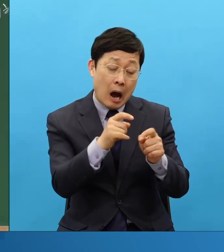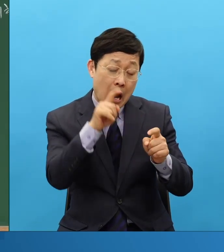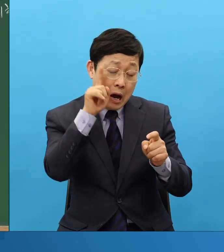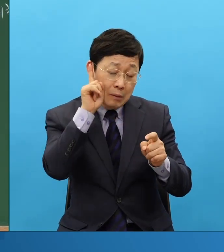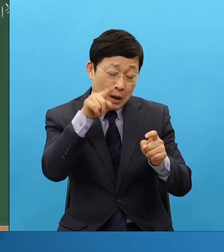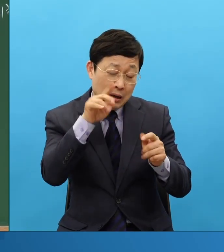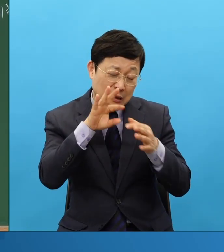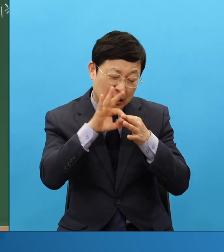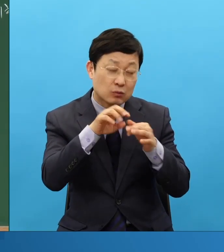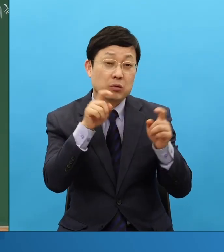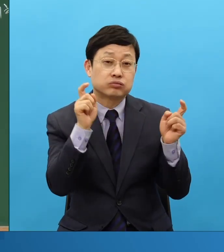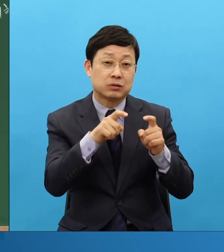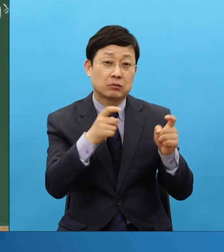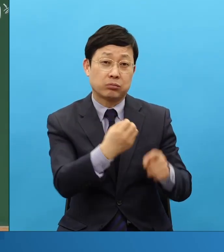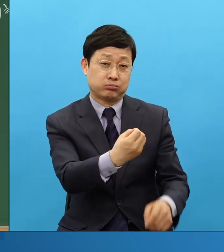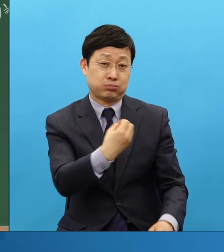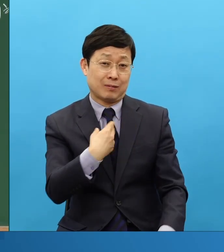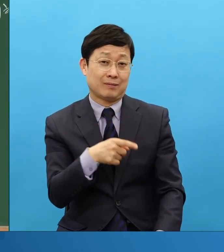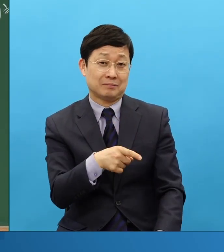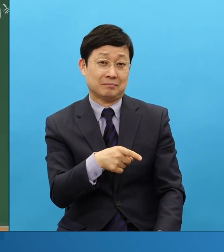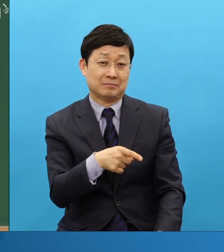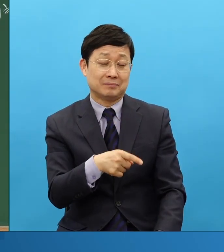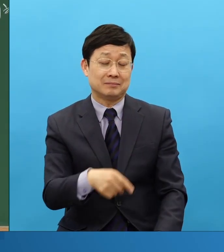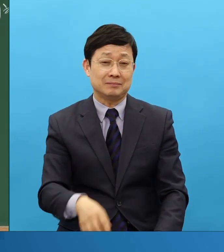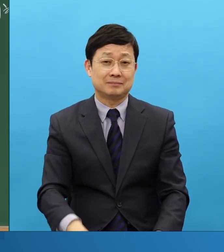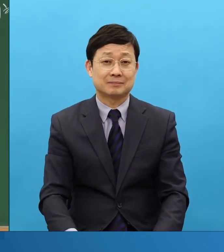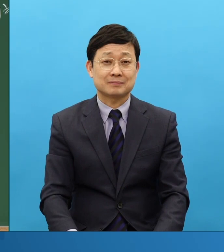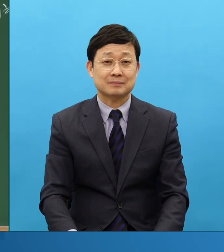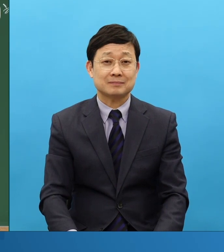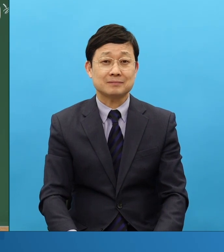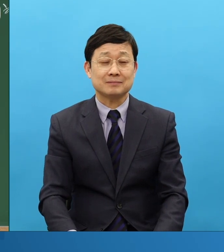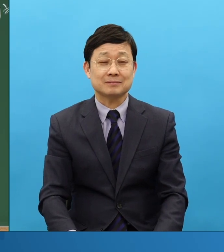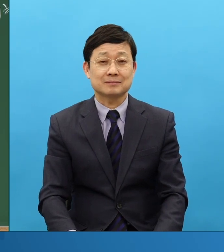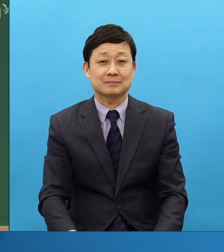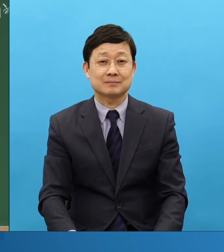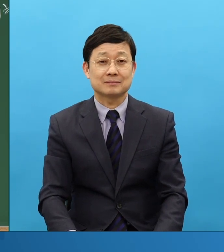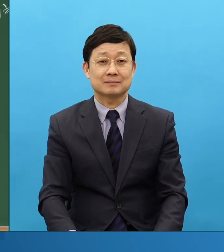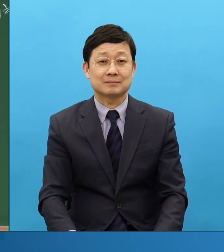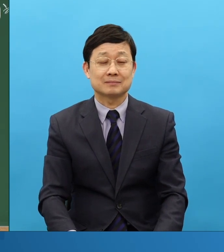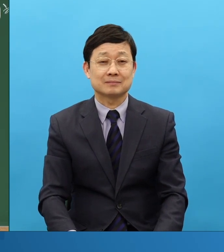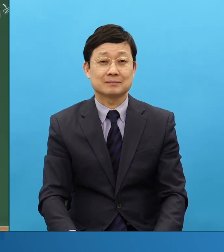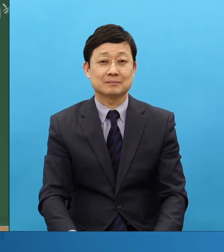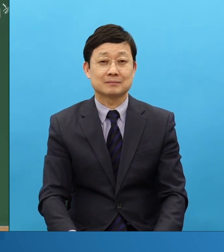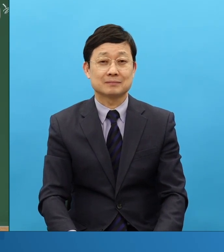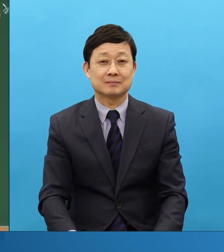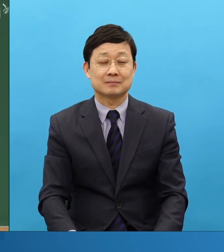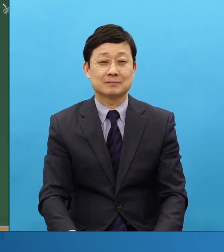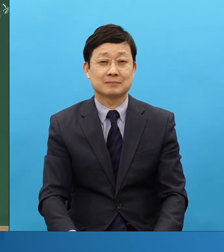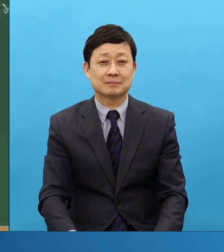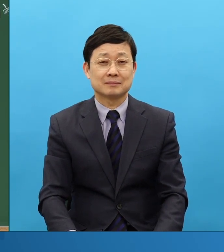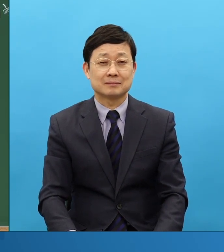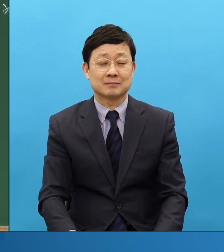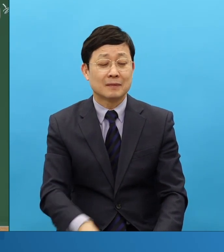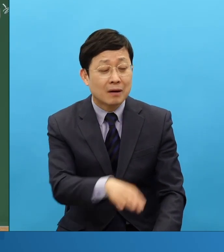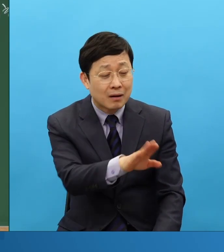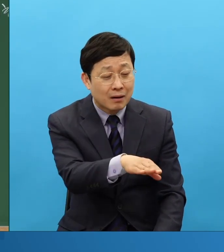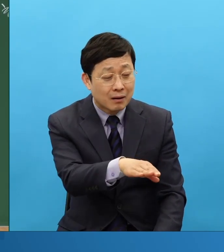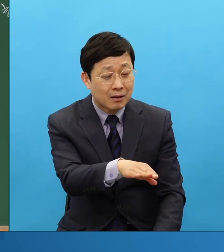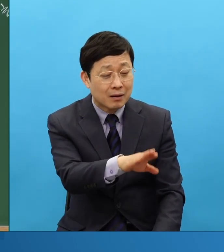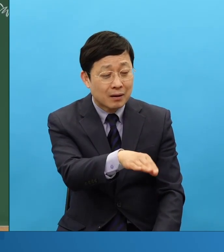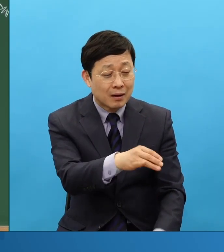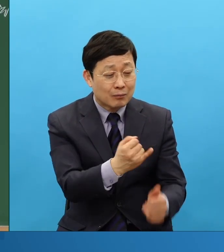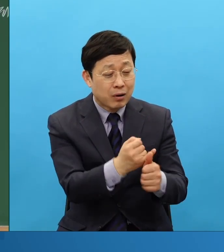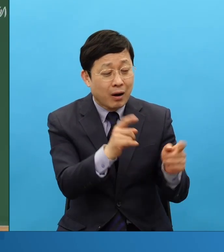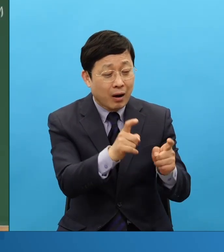the village. But they said to me one day that it was really good at the first 3 months of marriage. 이거 왜 그럴까요? 이렇게 물어보는 날 보고.